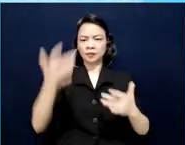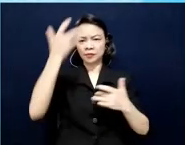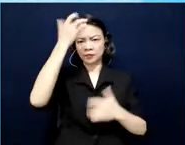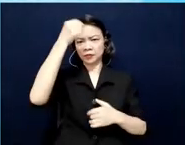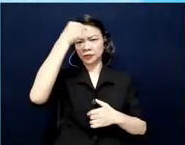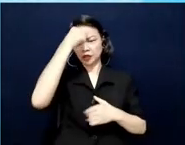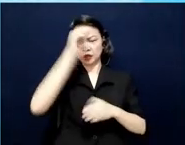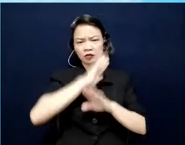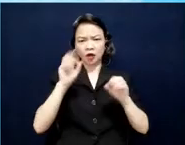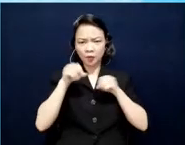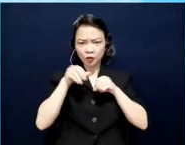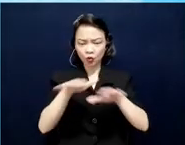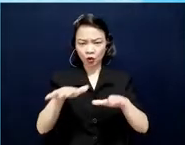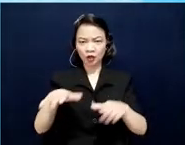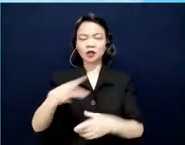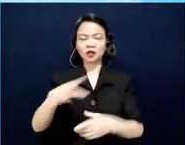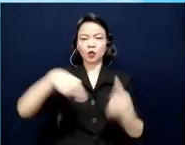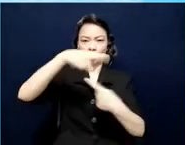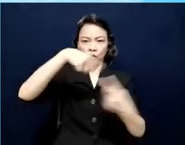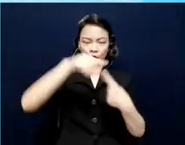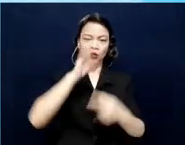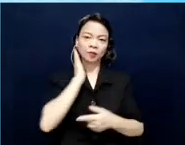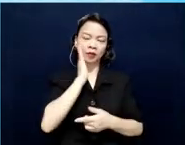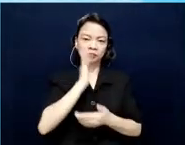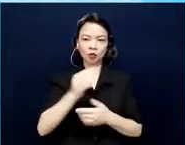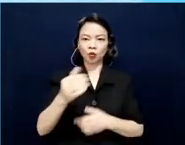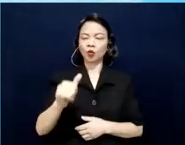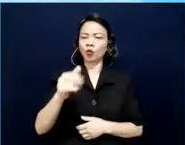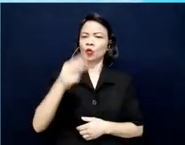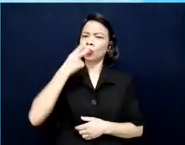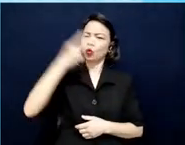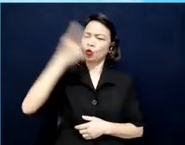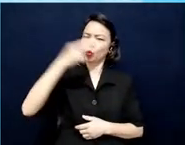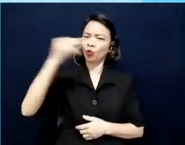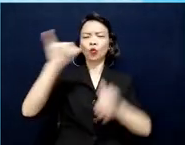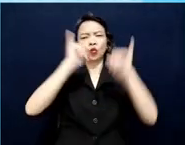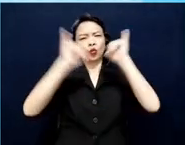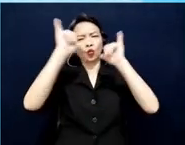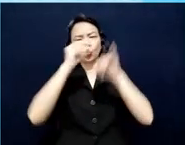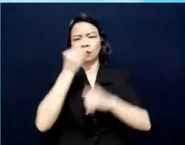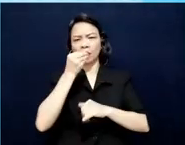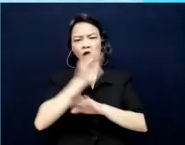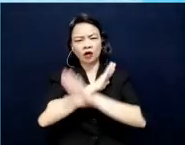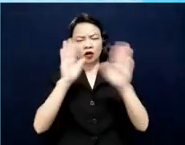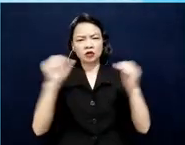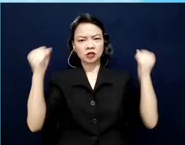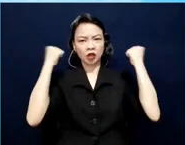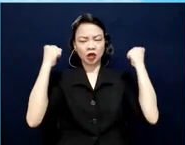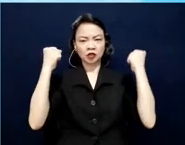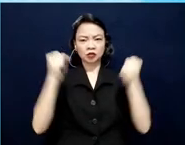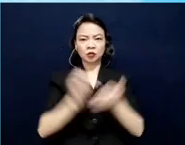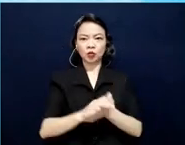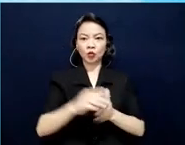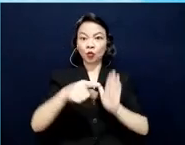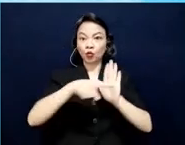remaja, yakni merokok, konsumsi alkohol, konsumsi makanan tidak sehat, kurangnya aktivitas fisik, dan